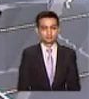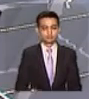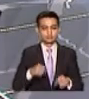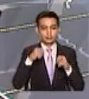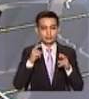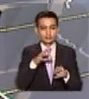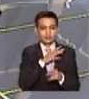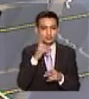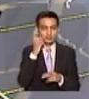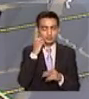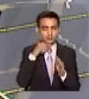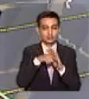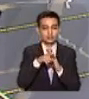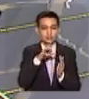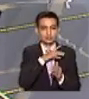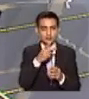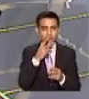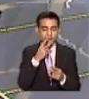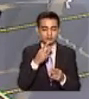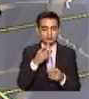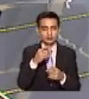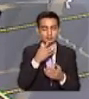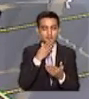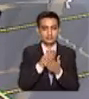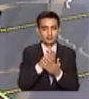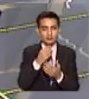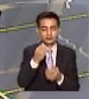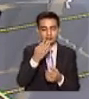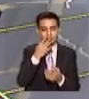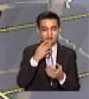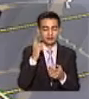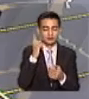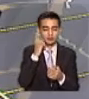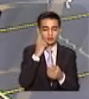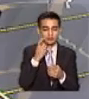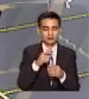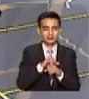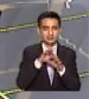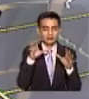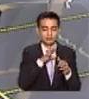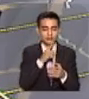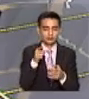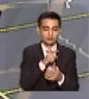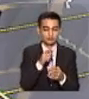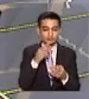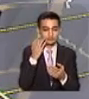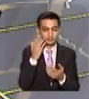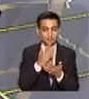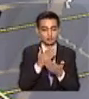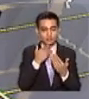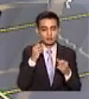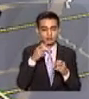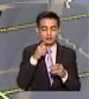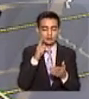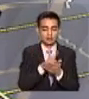Опасный смартфон. Регулируете ли вы яркость на своем мобильном? Оказывается, это делать необходимо. 25-летняя